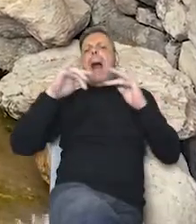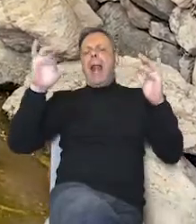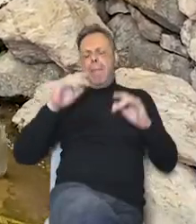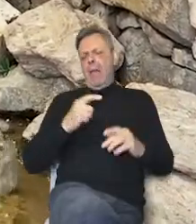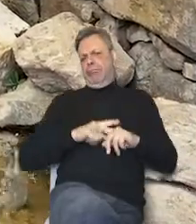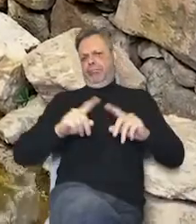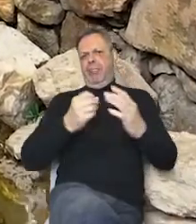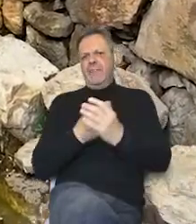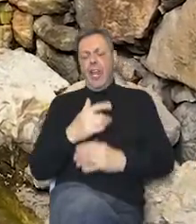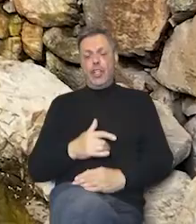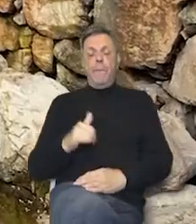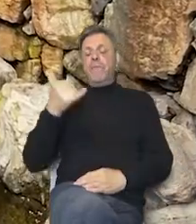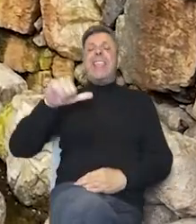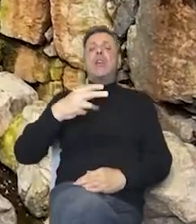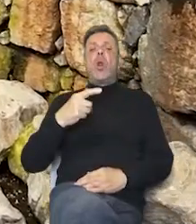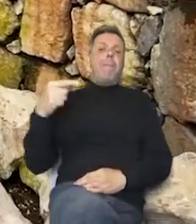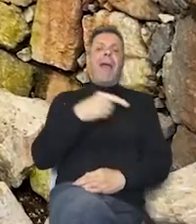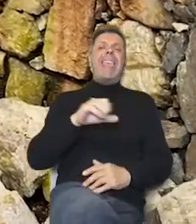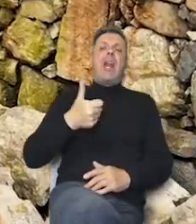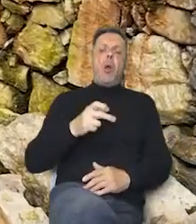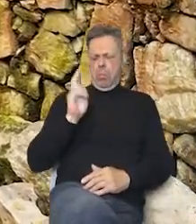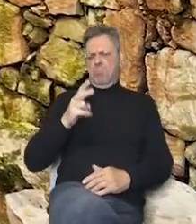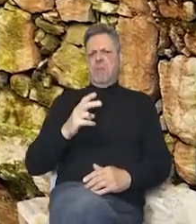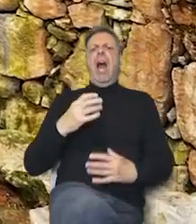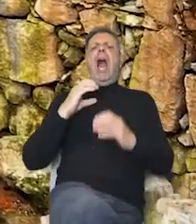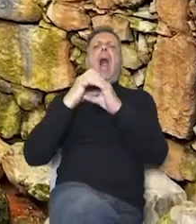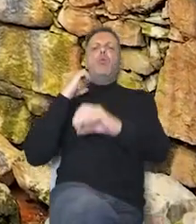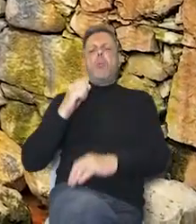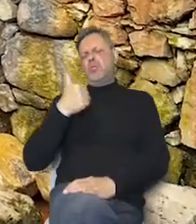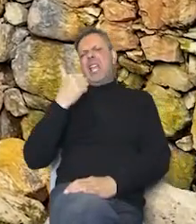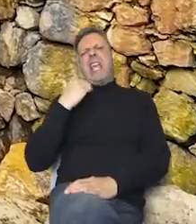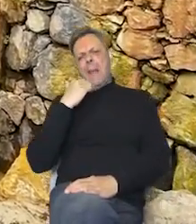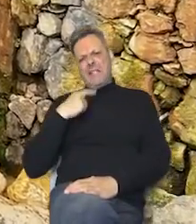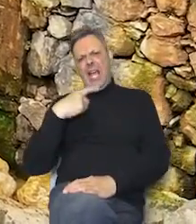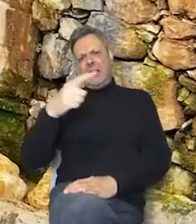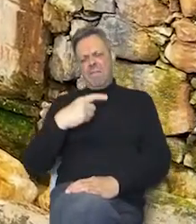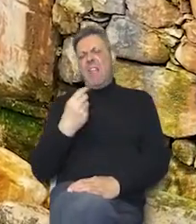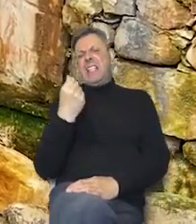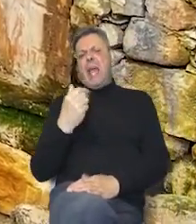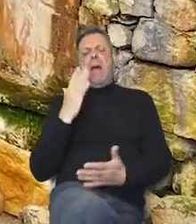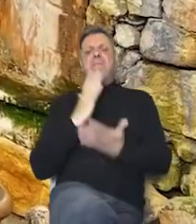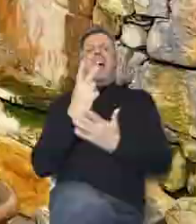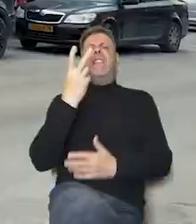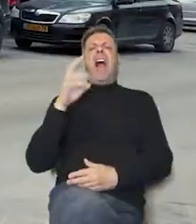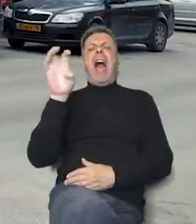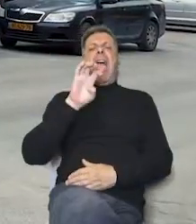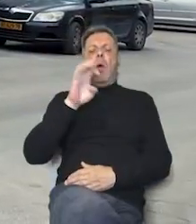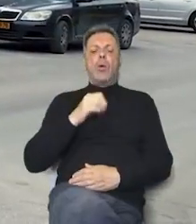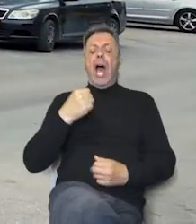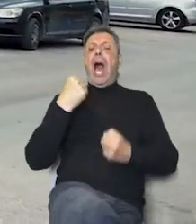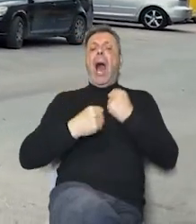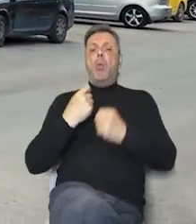Iz Jeruzalema do Jerihona možete doći autobusom za otprilike sat vremena i za cijenu od svega 2 eura, a